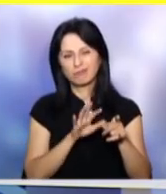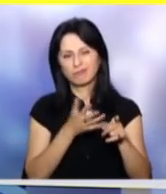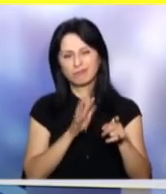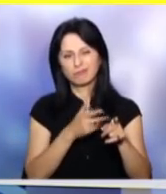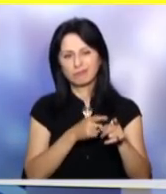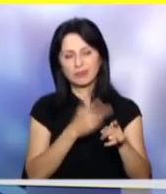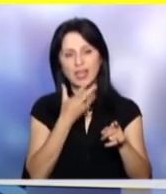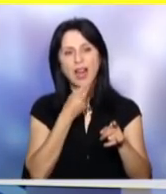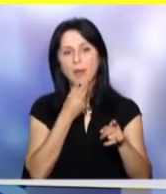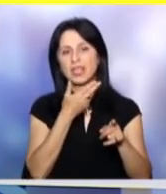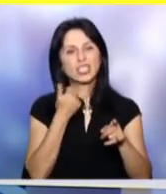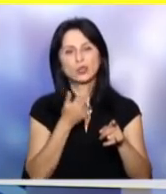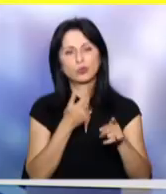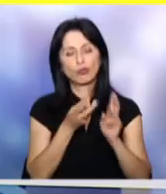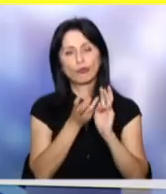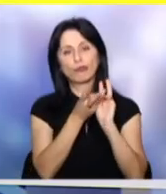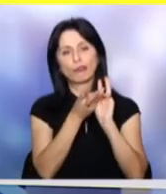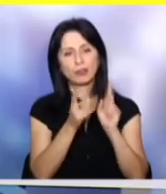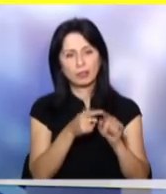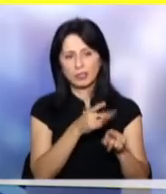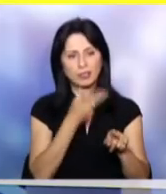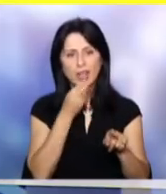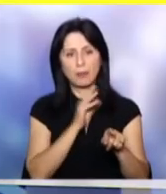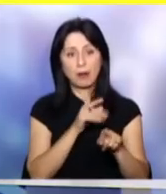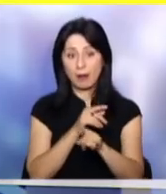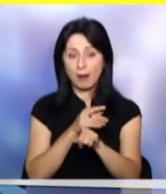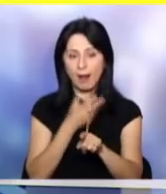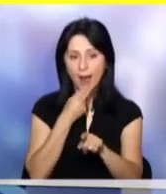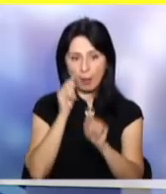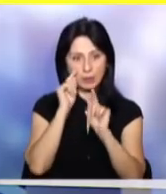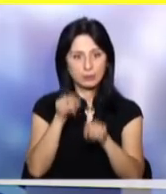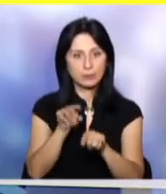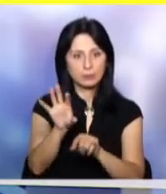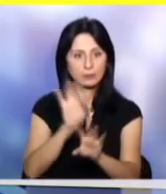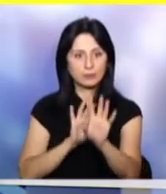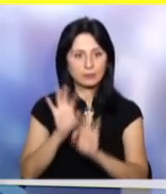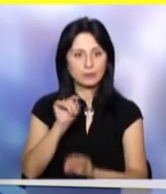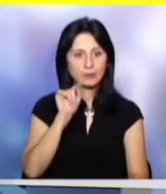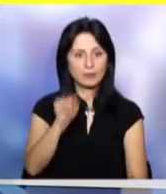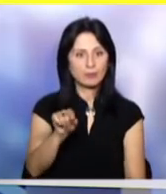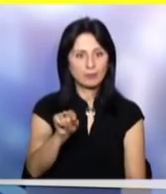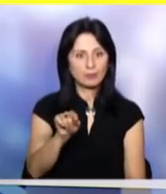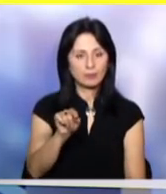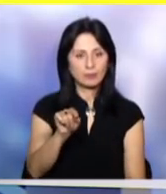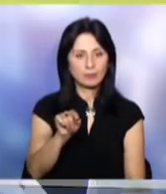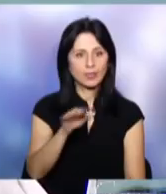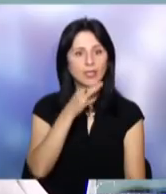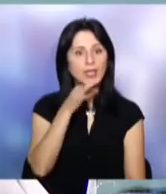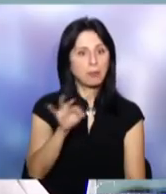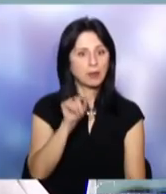უღიმღამოდ სახელდახელოდ შეფუთულმა პროდუქტმა, არამედ თავმომწონედ ფრანჭიად